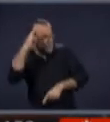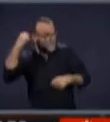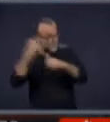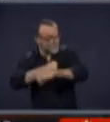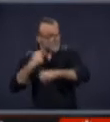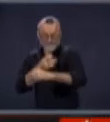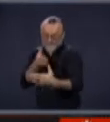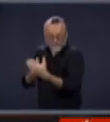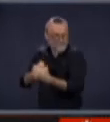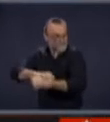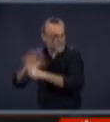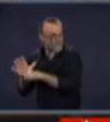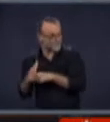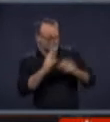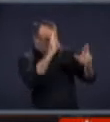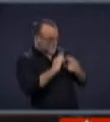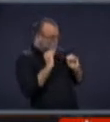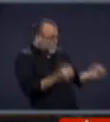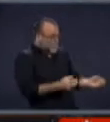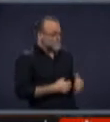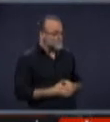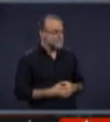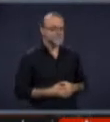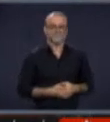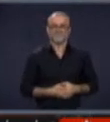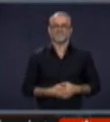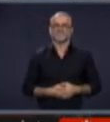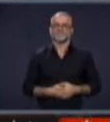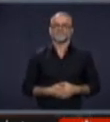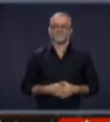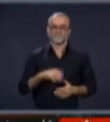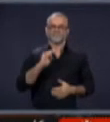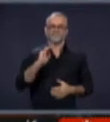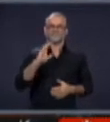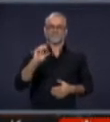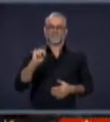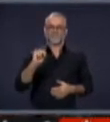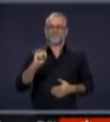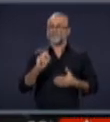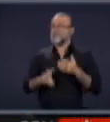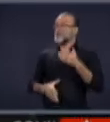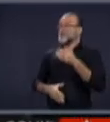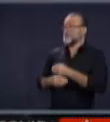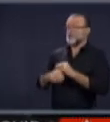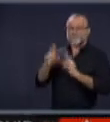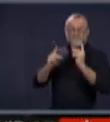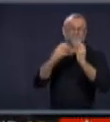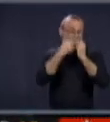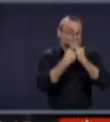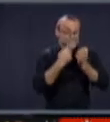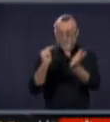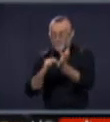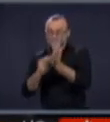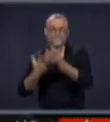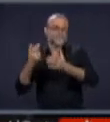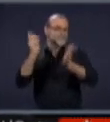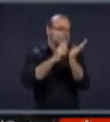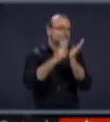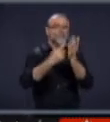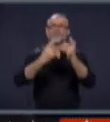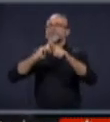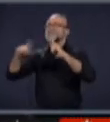qui combattent le virus. Et si je peux ajouter, parce que vous savez, les gens estiment énormément le travail fait